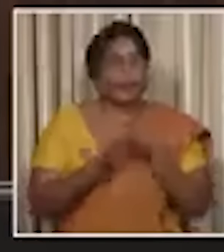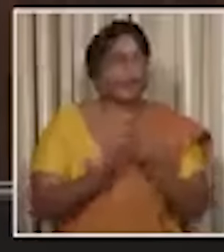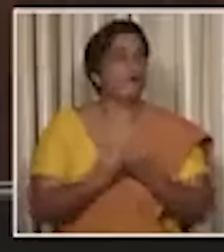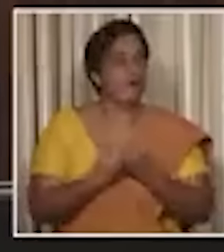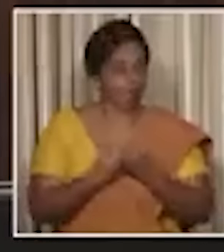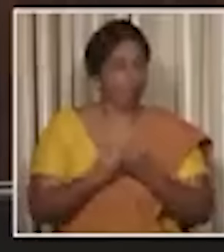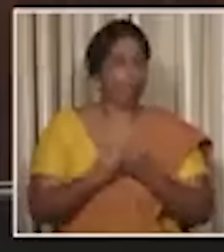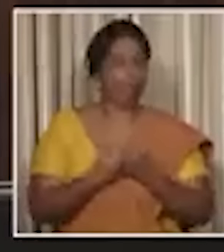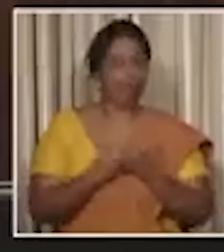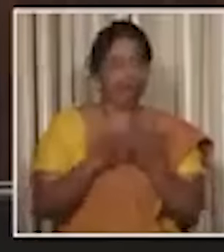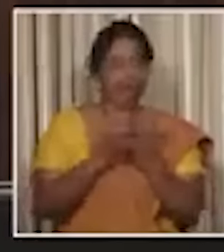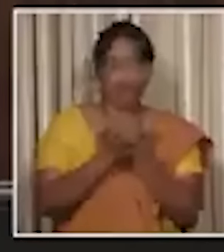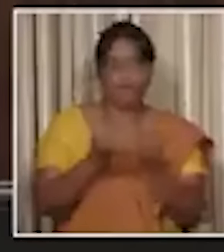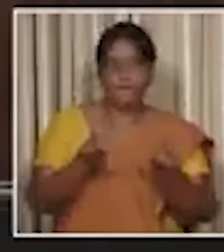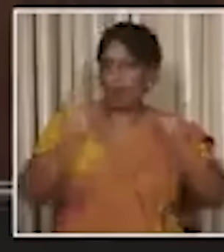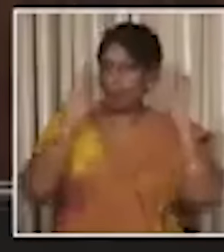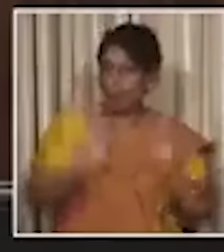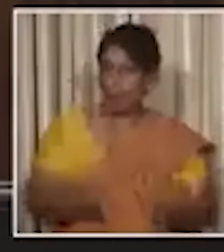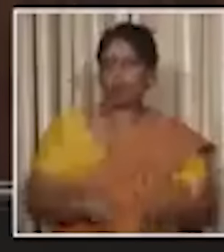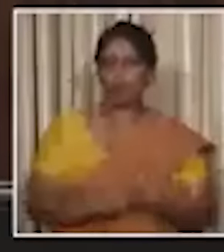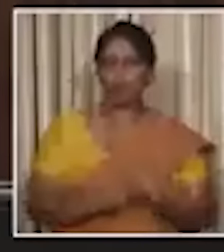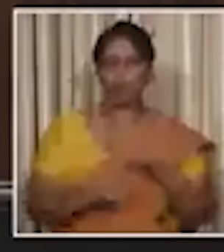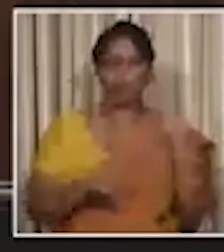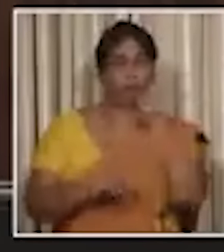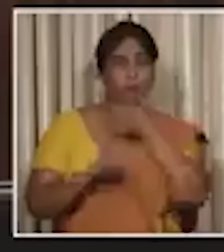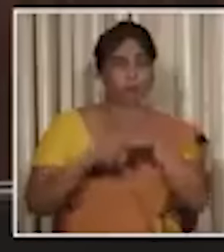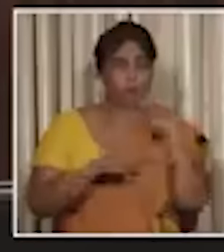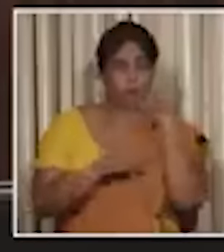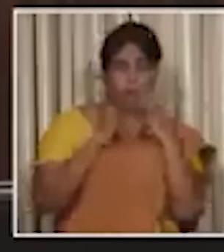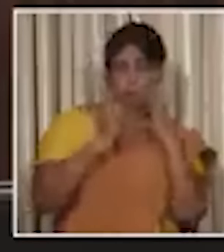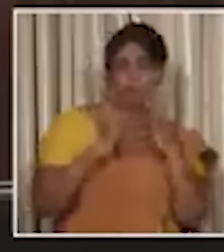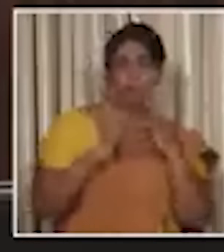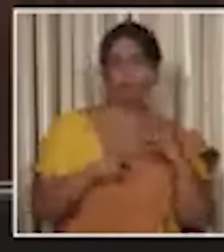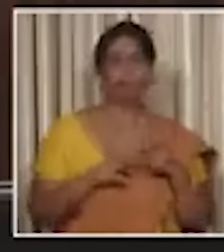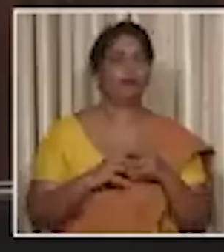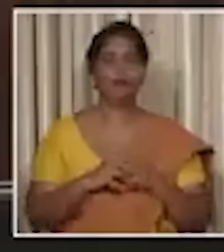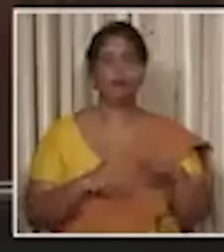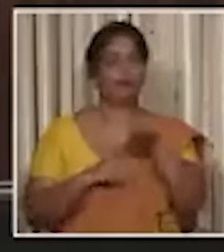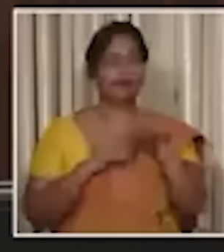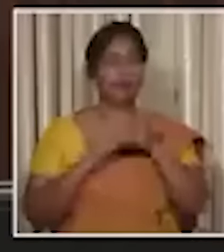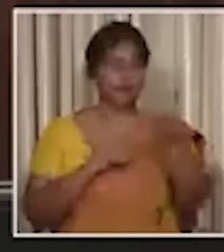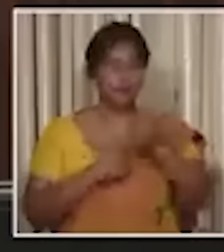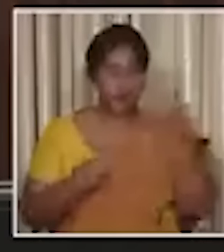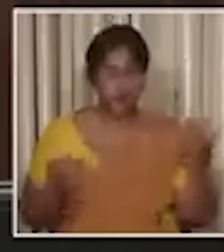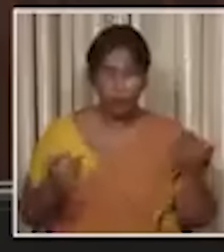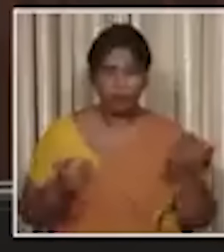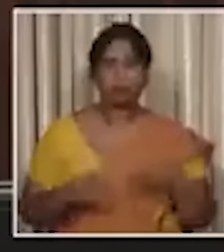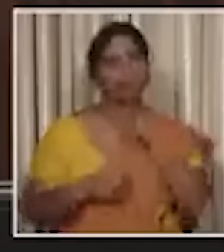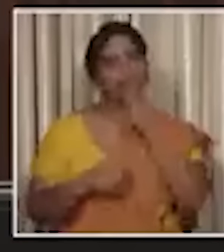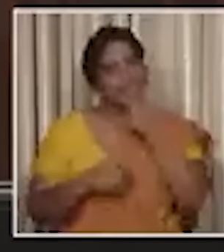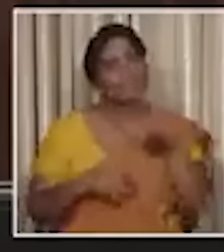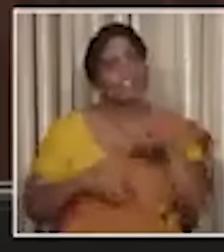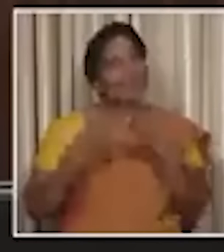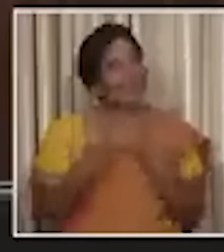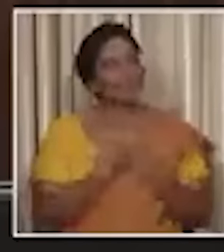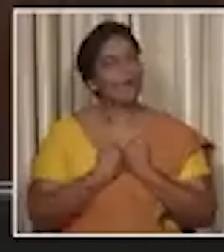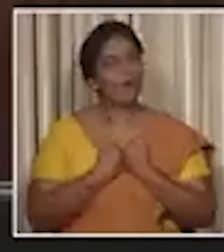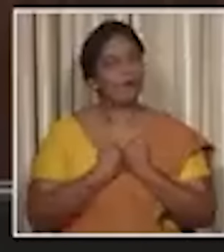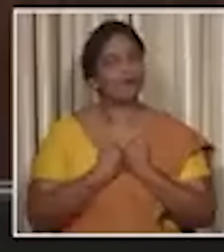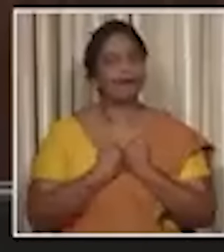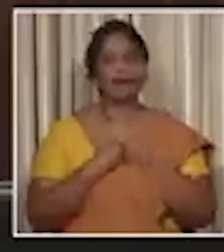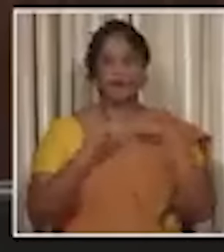அரசு தேவைப்பாட்டின் அடிப்படையில் அரசுக்கு தேவையான வகையில் இந்த சிறிய நடுத்தர முயற்சியாளர்களை நாங்கள் கட்டியெழுப்ப வேண்டும். அதற்கான திட்டங்களை